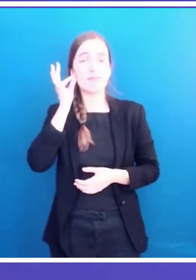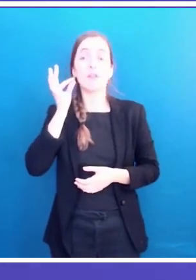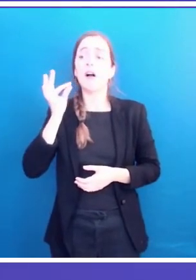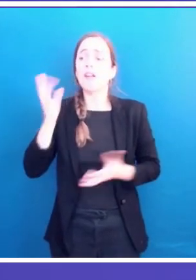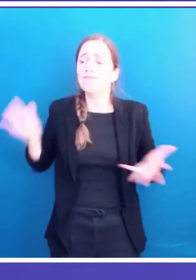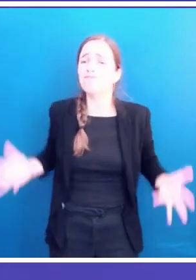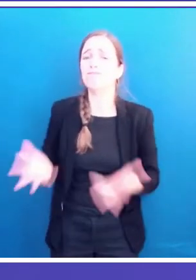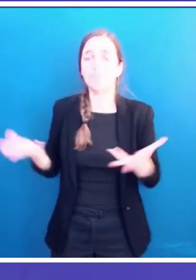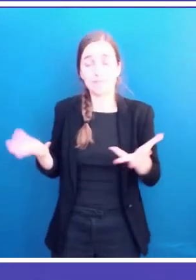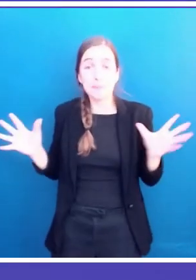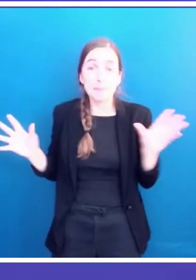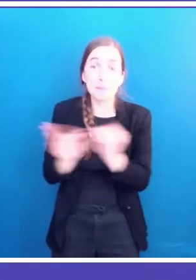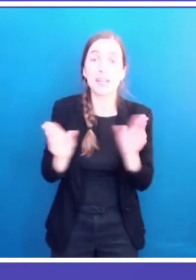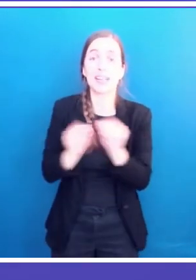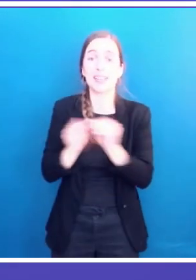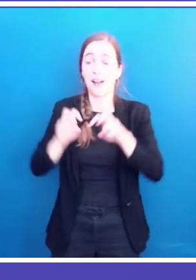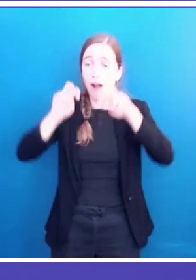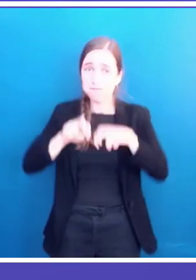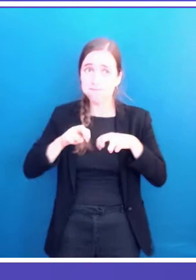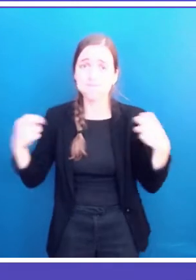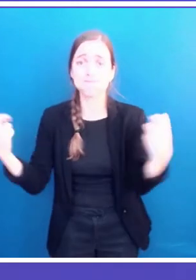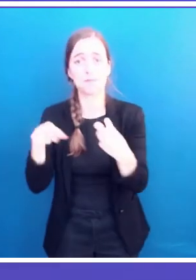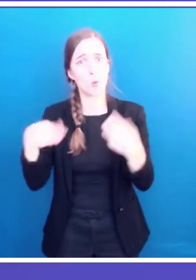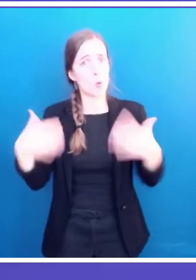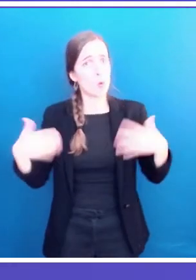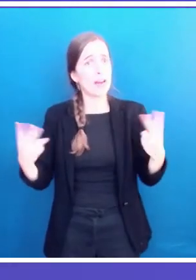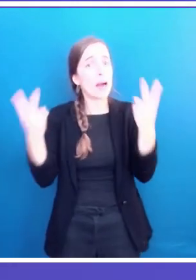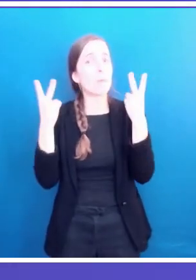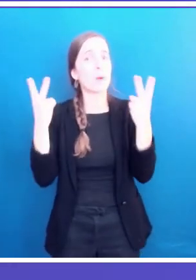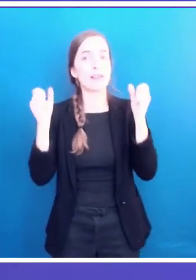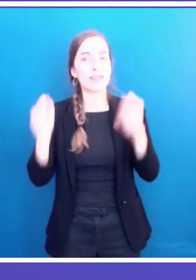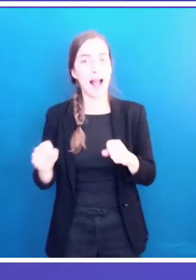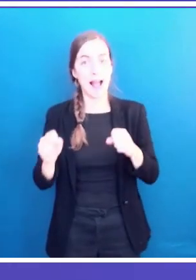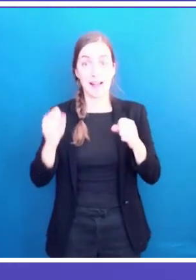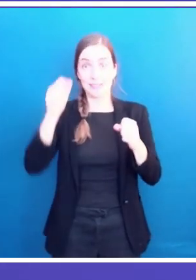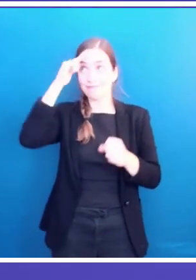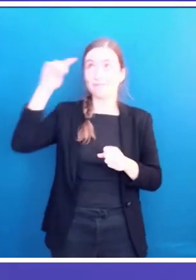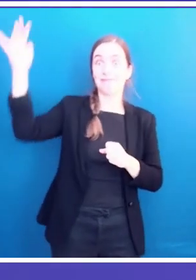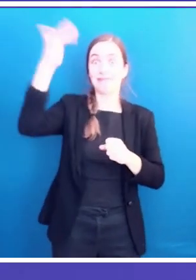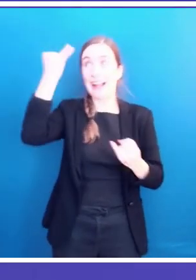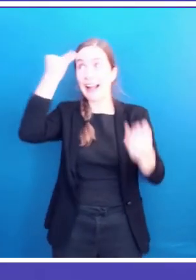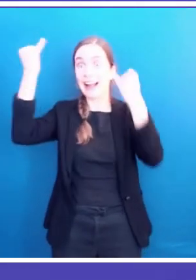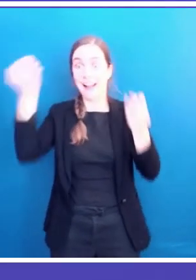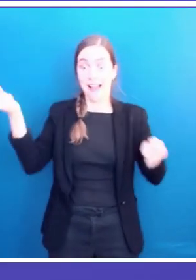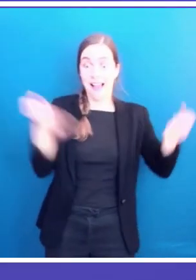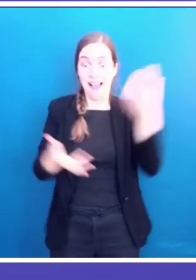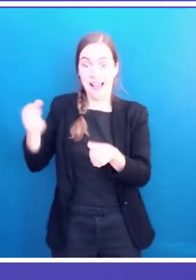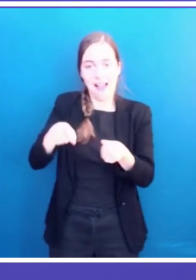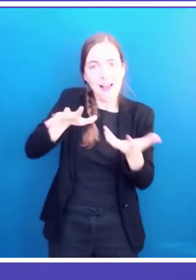الفضلة. هذا ما ذكرته للتو، ليس علينا أن نقوم ب